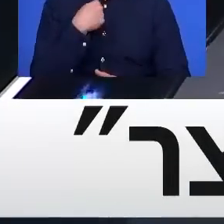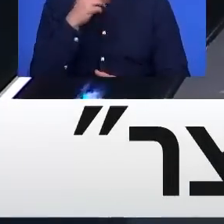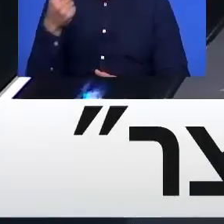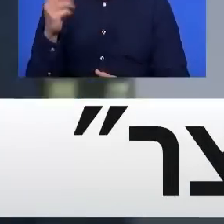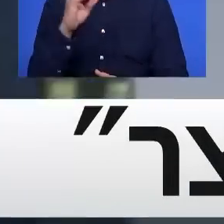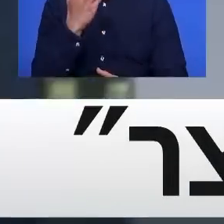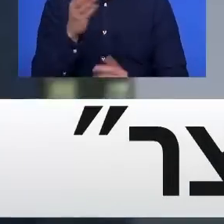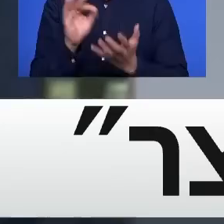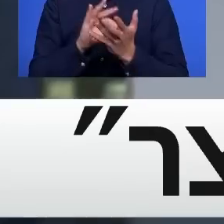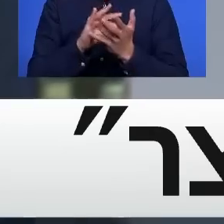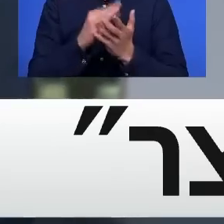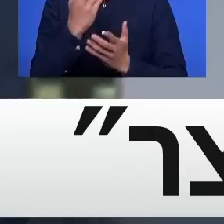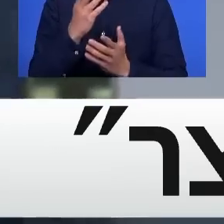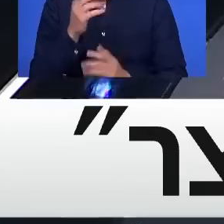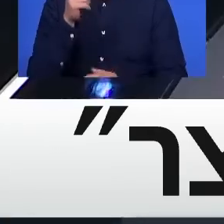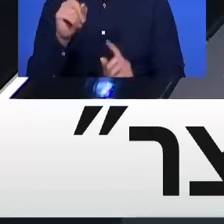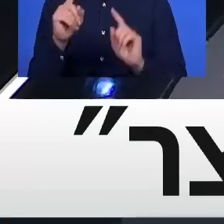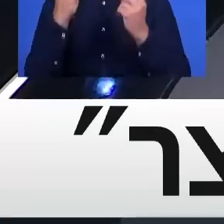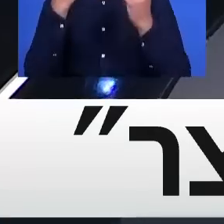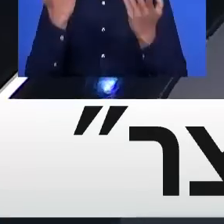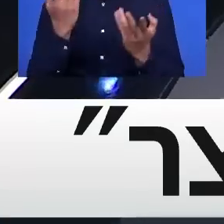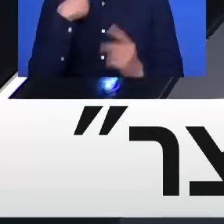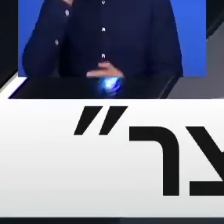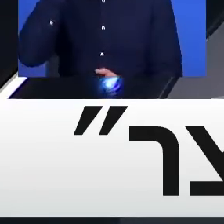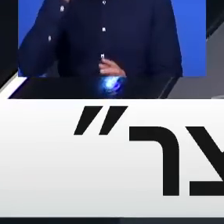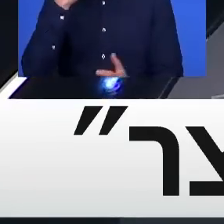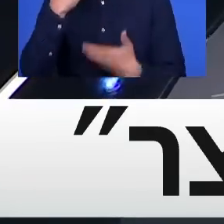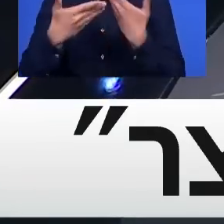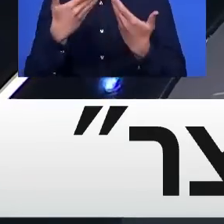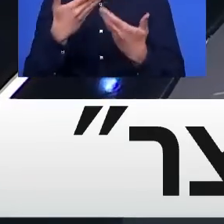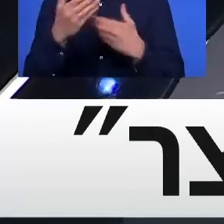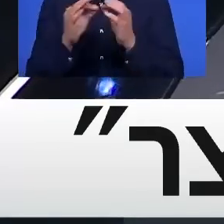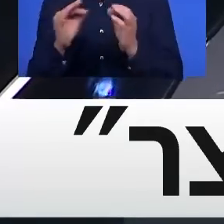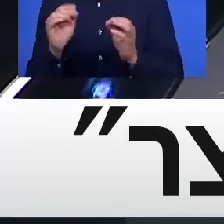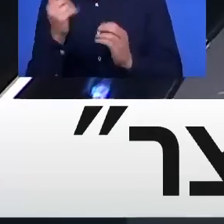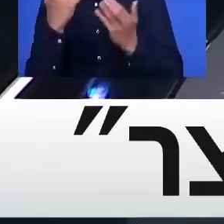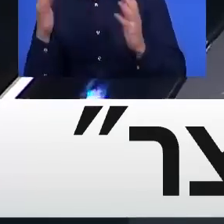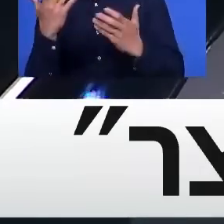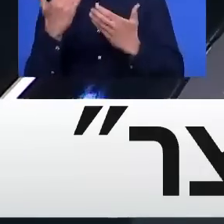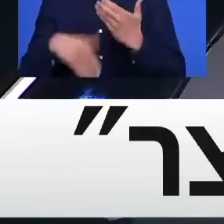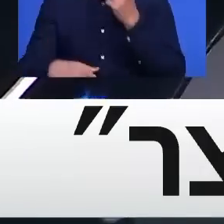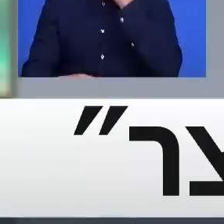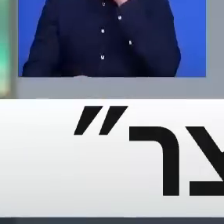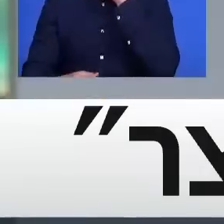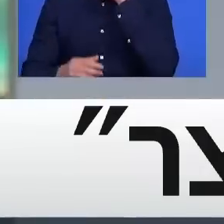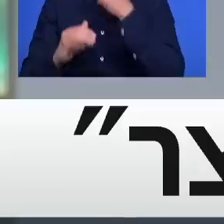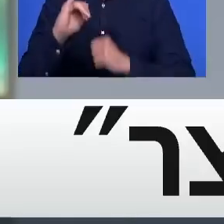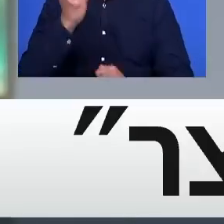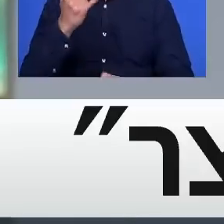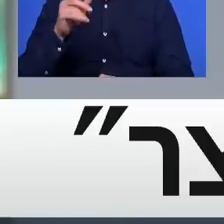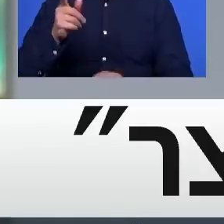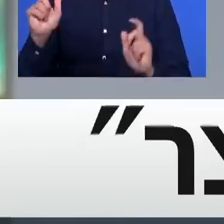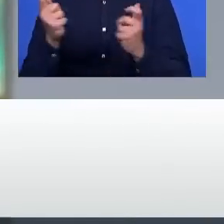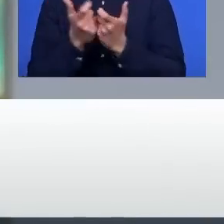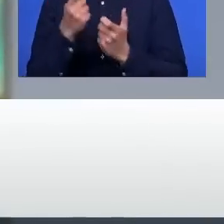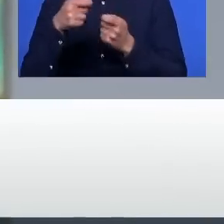כתבתנו המדינית. כמו שאמר רועי, זה אירוע שאנחנו יודעים איך אנחנו נכנסים אליו, לא ממש ברור איך נצא ממנו. ממש כך, מיכל. והמעצר הזה של